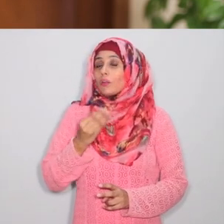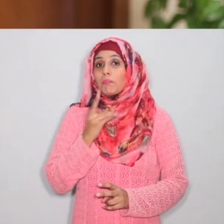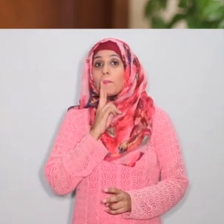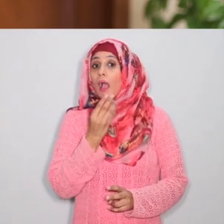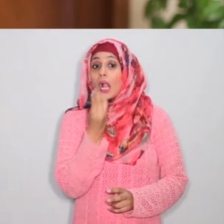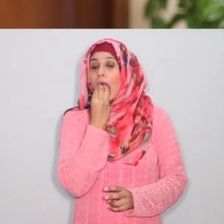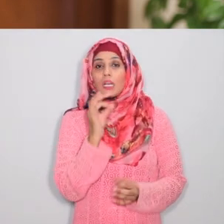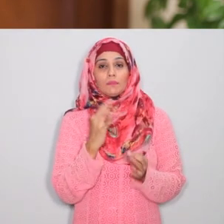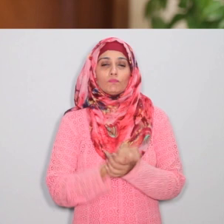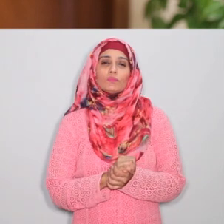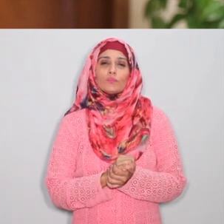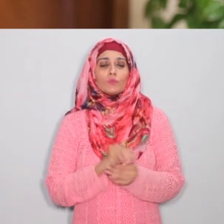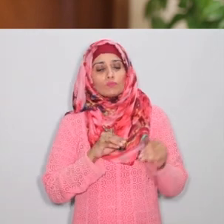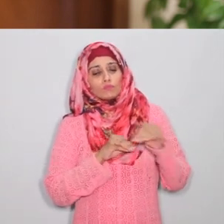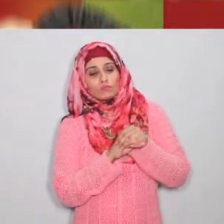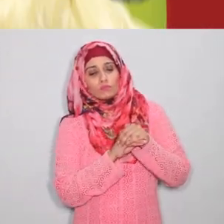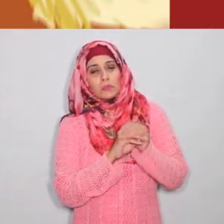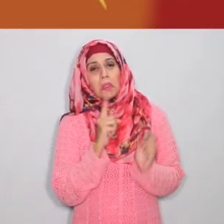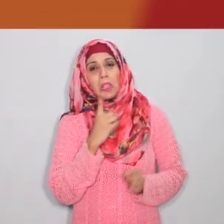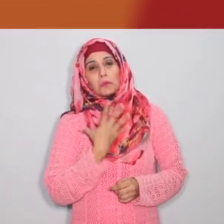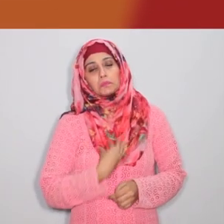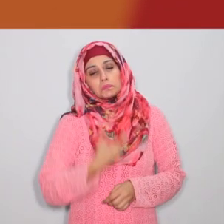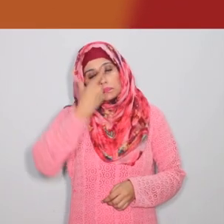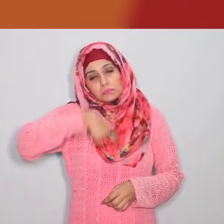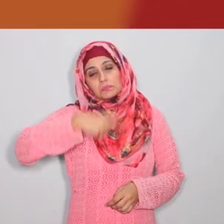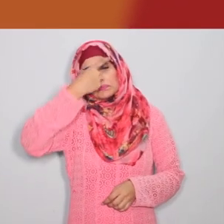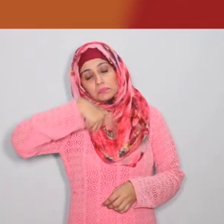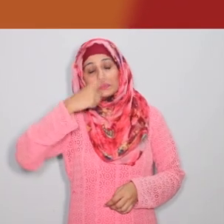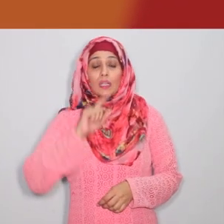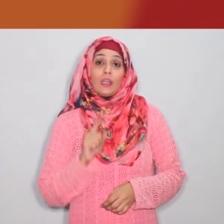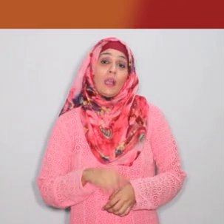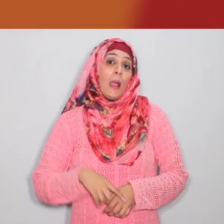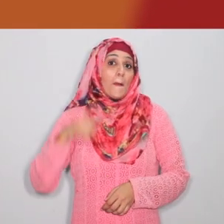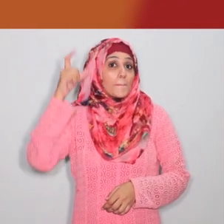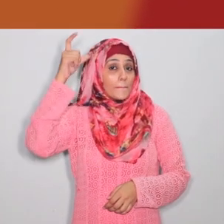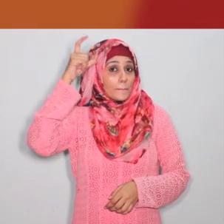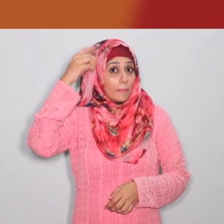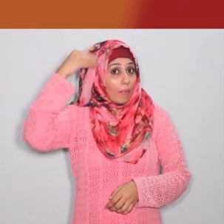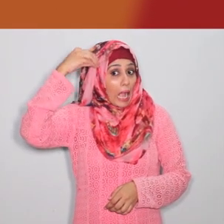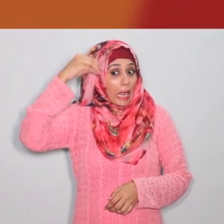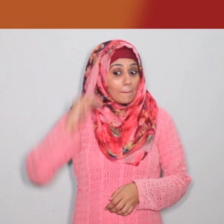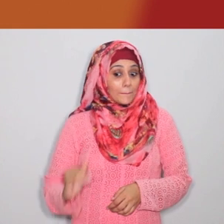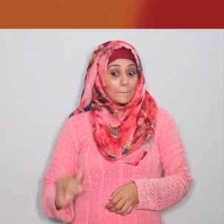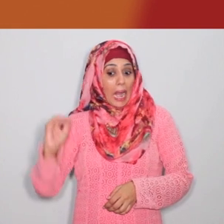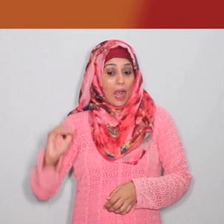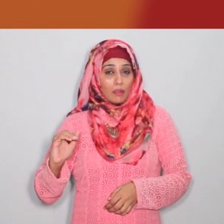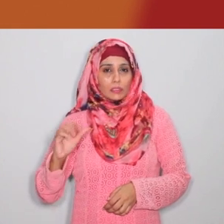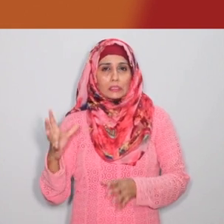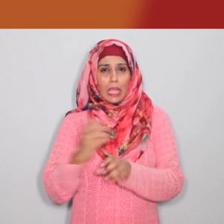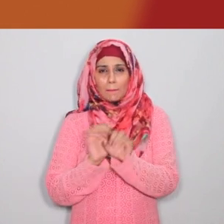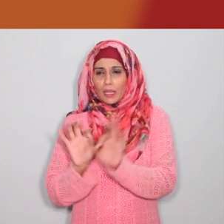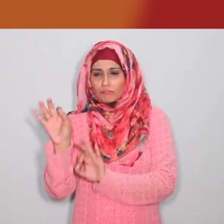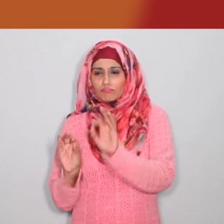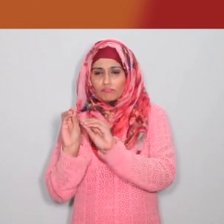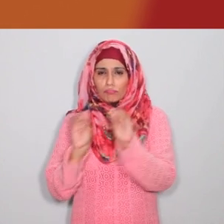बस कोने में बैठा रोता रहा था मैं बकरी भी जिनको हमेशा सब का बहुत खयाल रहता